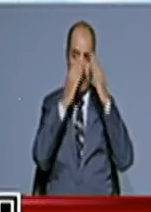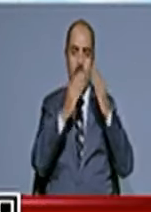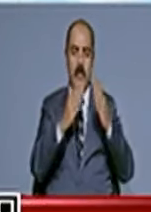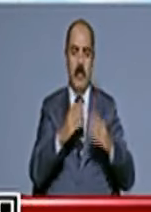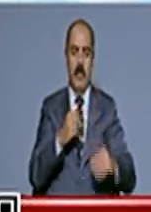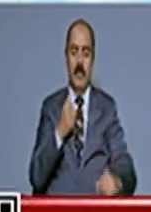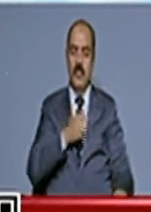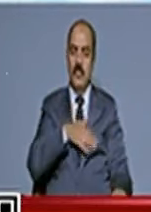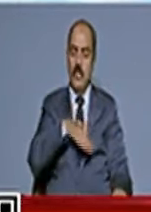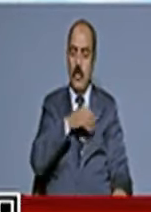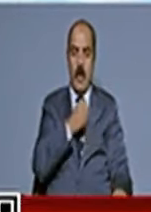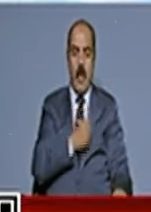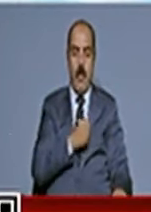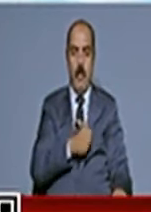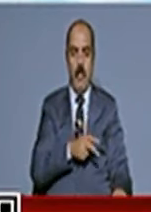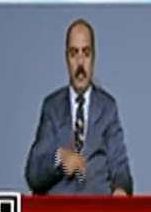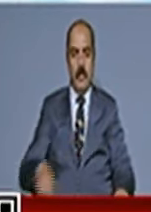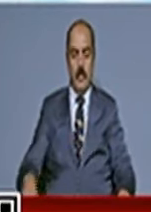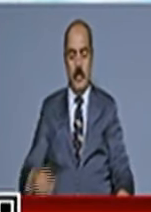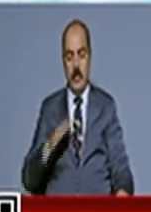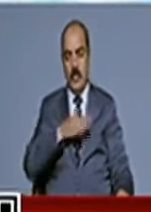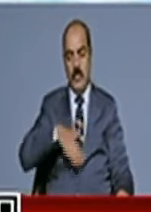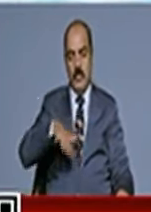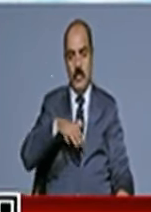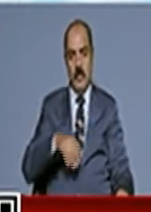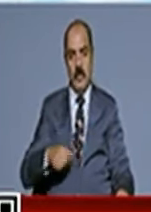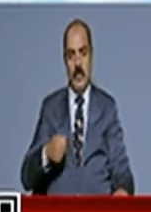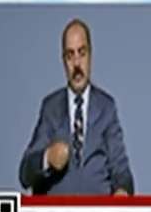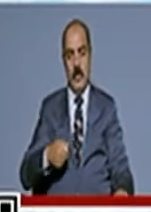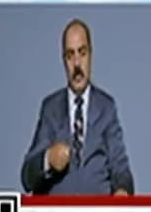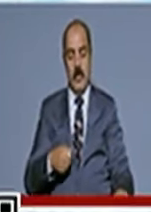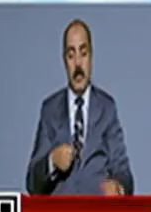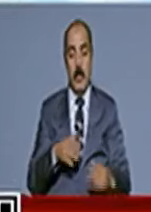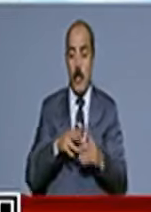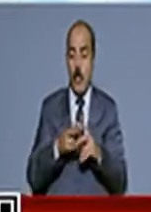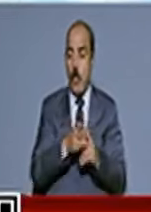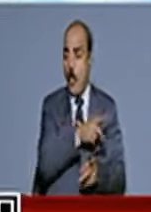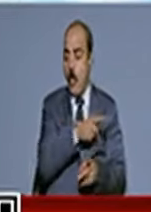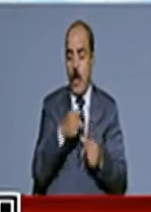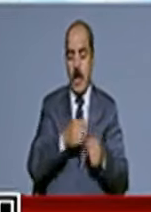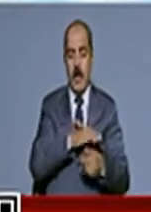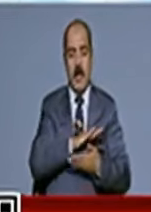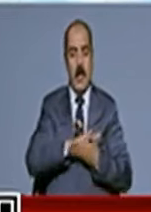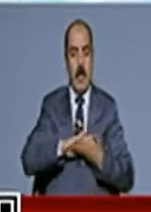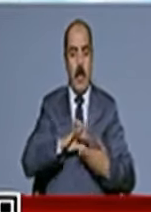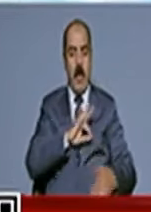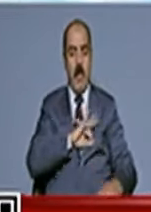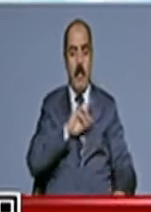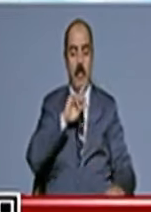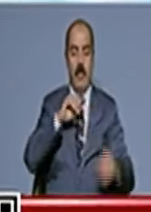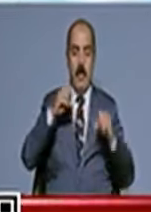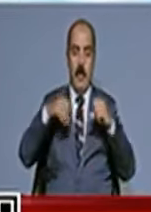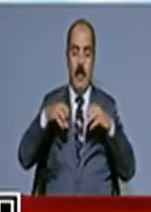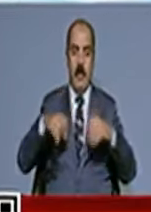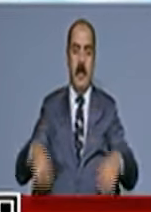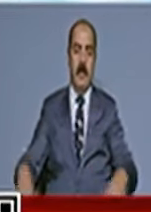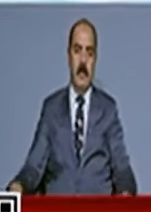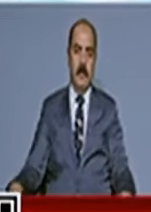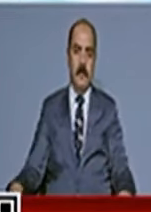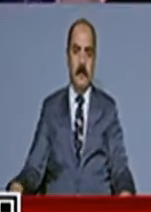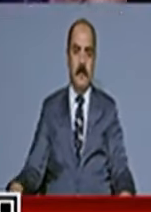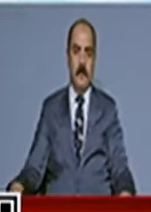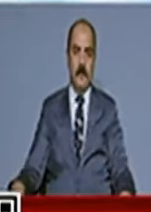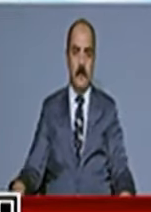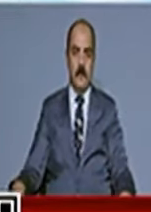فخامة الرئيس بوتين مرة أخرى، أشكركم وأشكركم جميعا، والسلام عليكم ورحمة الله وبركاته.